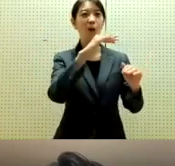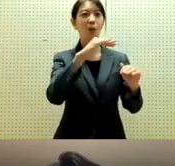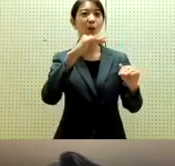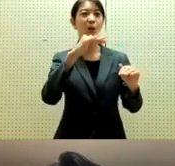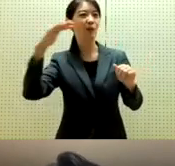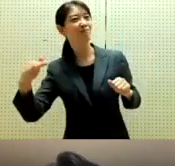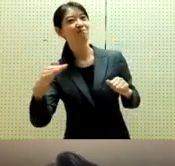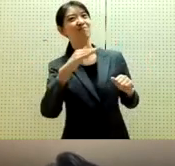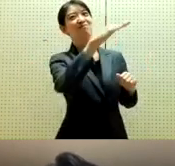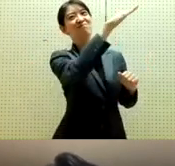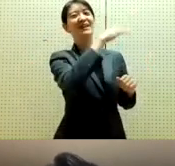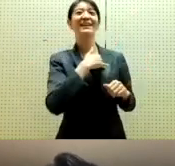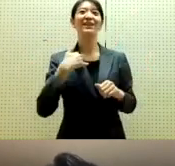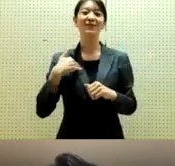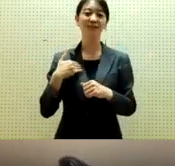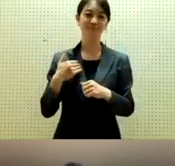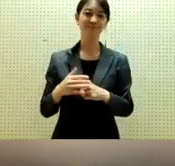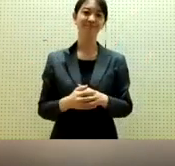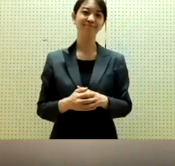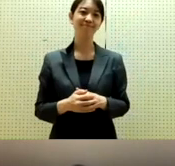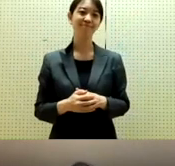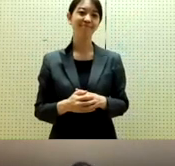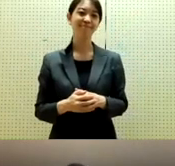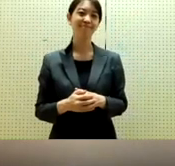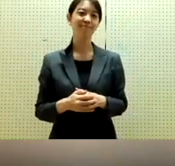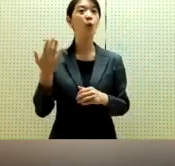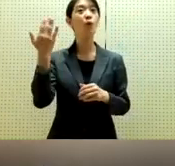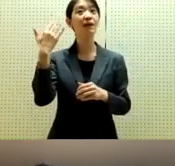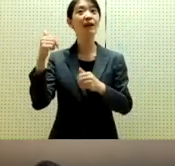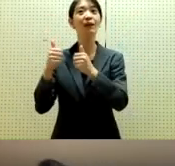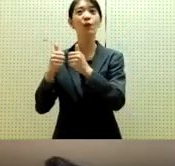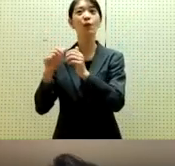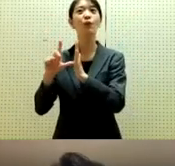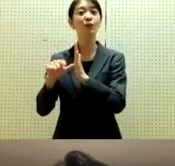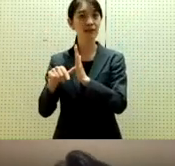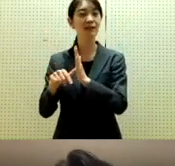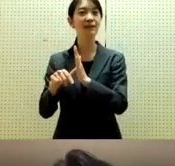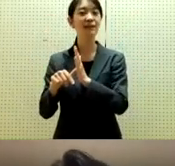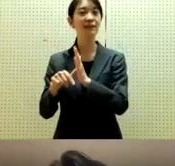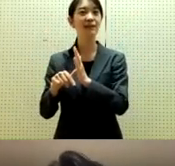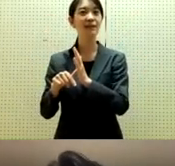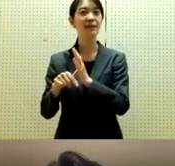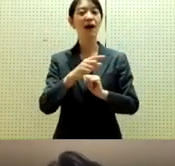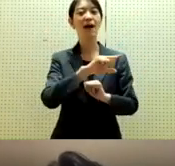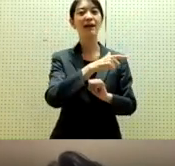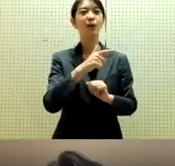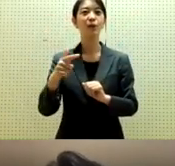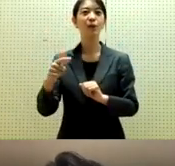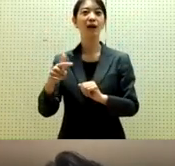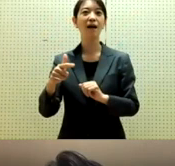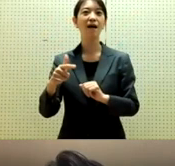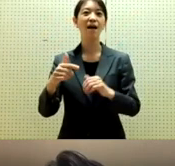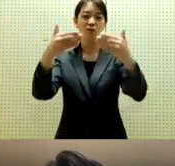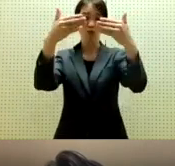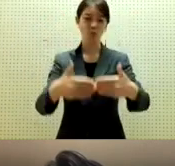ないのかなと思うんですけれども、まあ、実はですねちょっと前回の時にもありましたがいろんな障害があって、まあ、